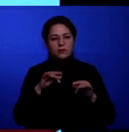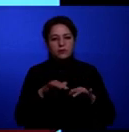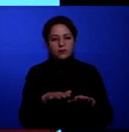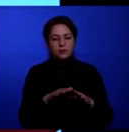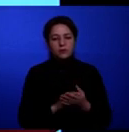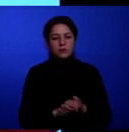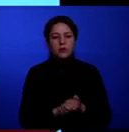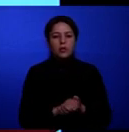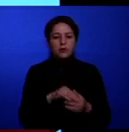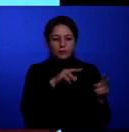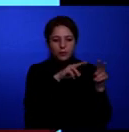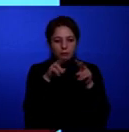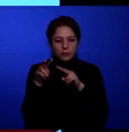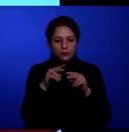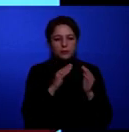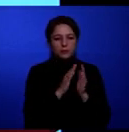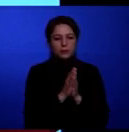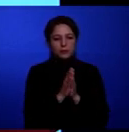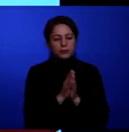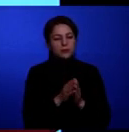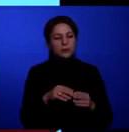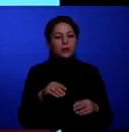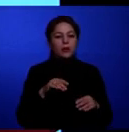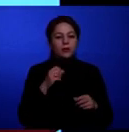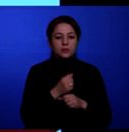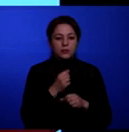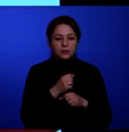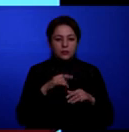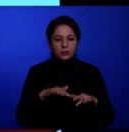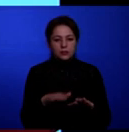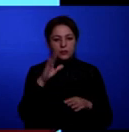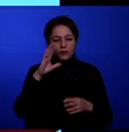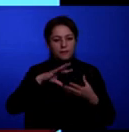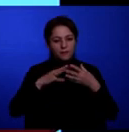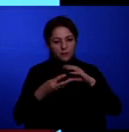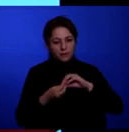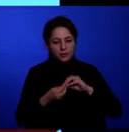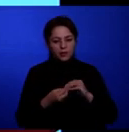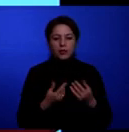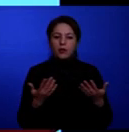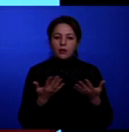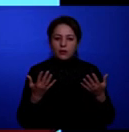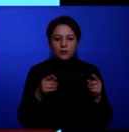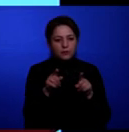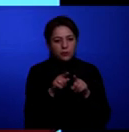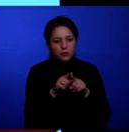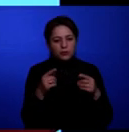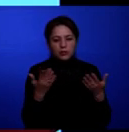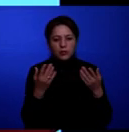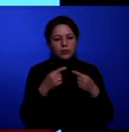понаблюдайте пожалуйста и сделайте выводы чем похожи и чем различаются группы слов